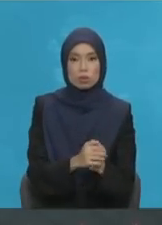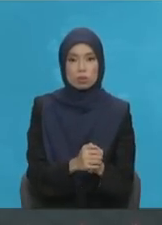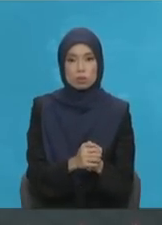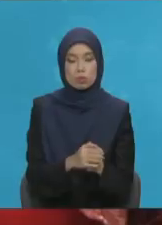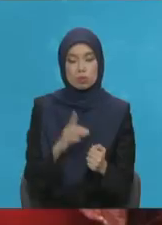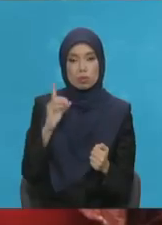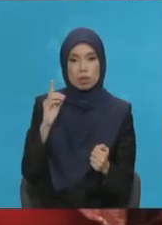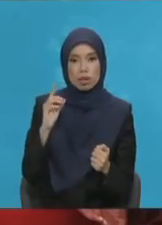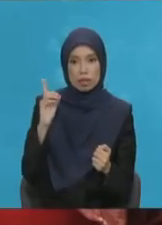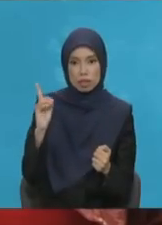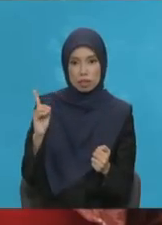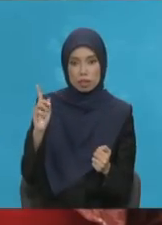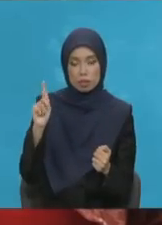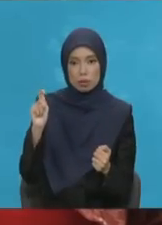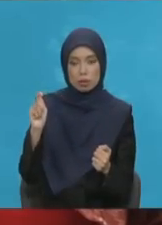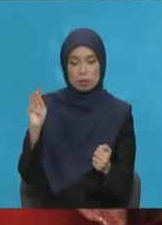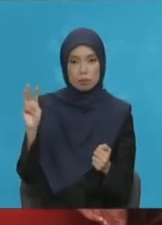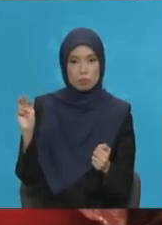bawah dulu yang maha mulia